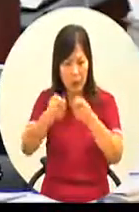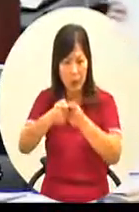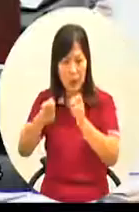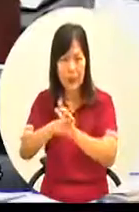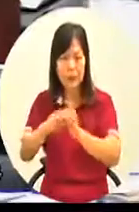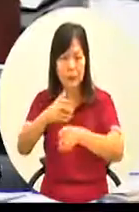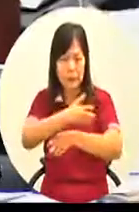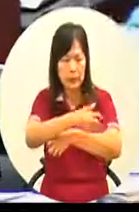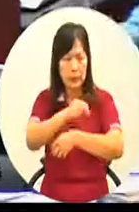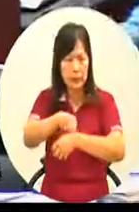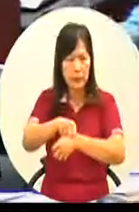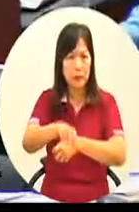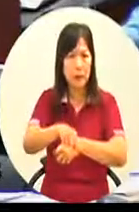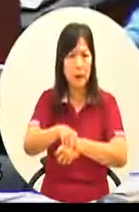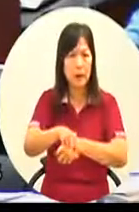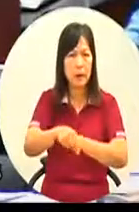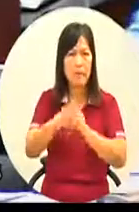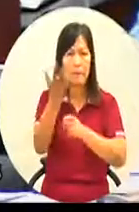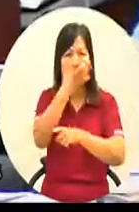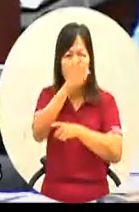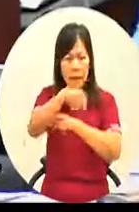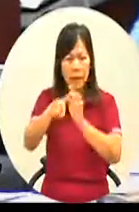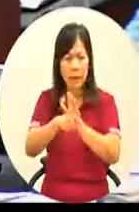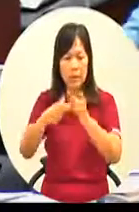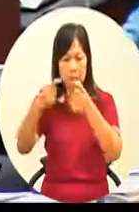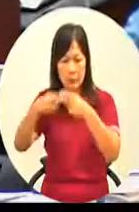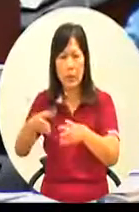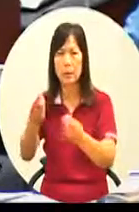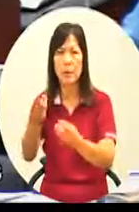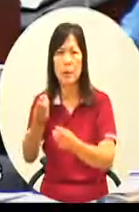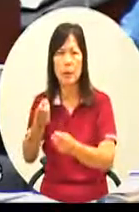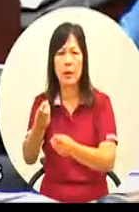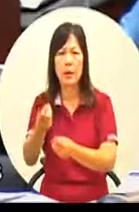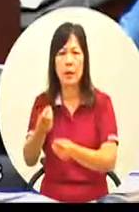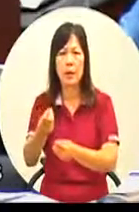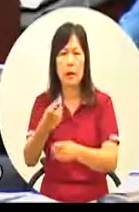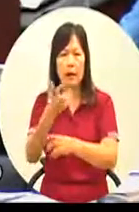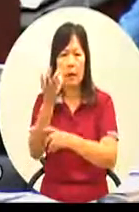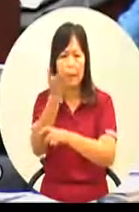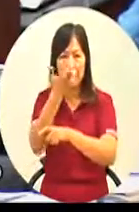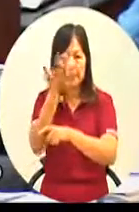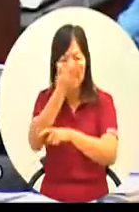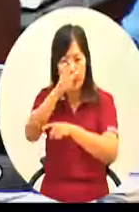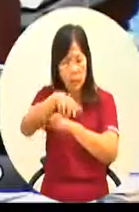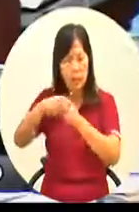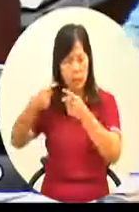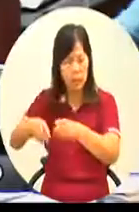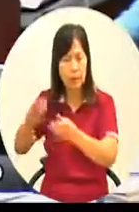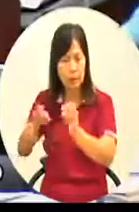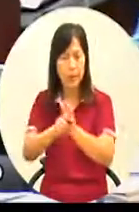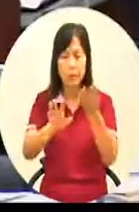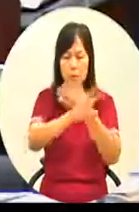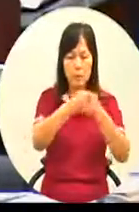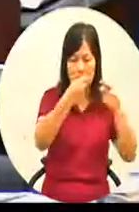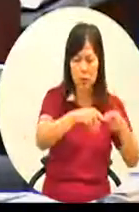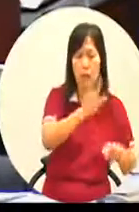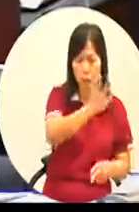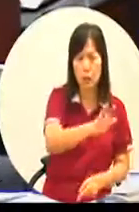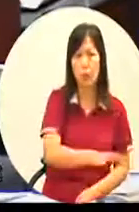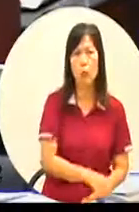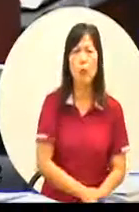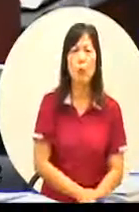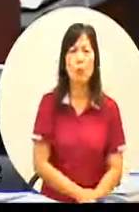啦，拄啊米拢无拍折尔，米拢无拍折，村呢拢有咧拍折，但